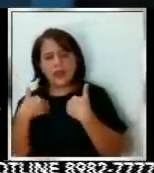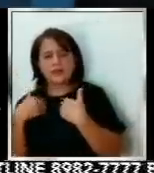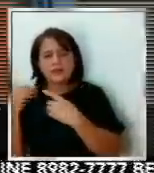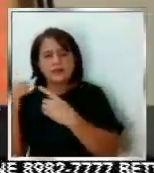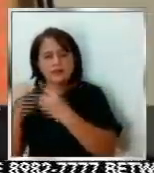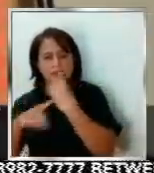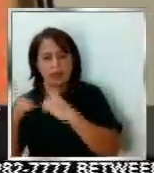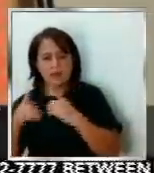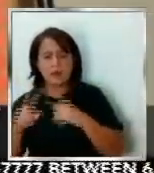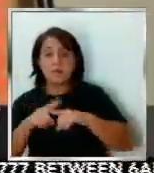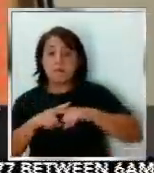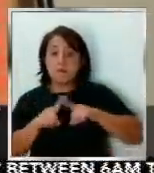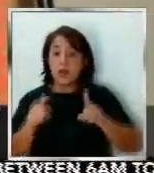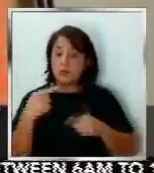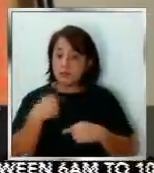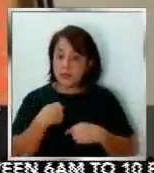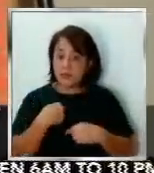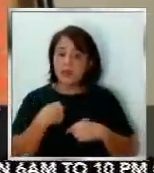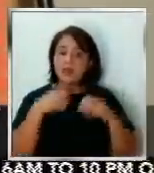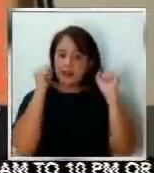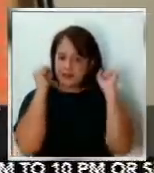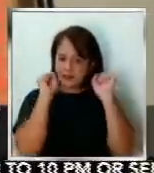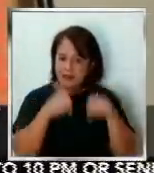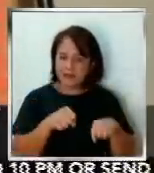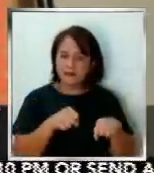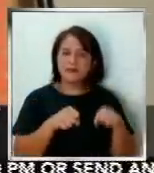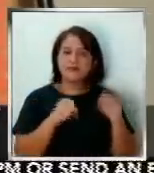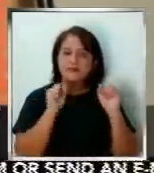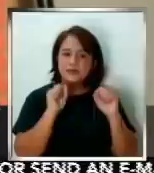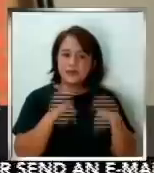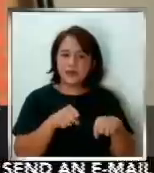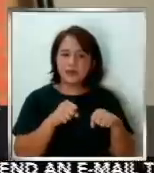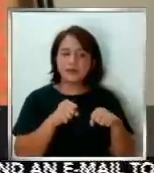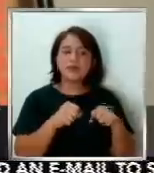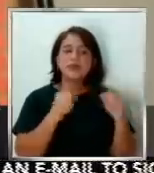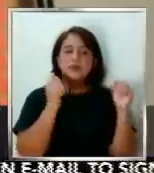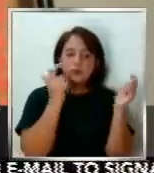isa ako sa mga konting character actors na nagagawa both